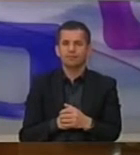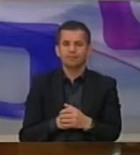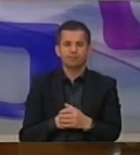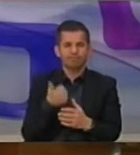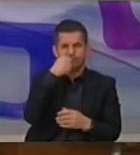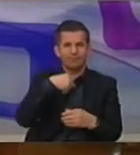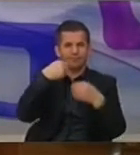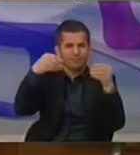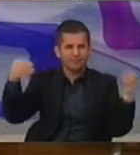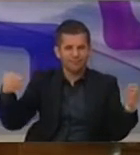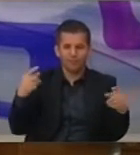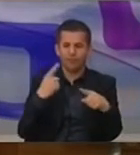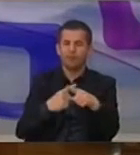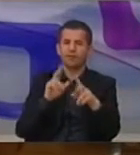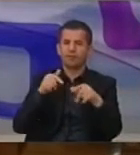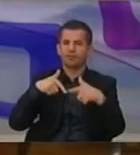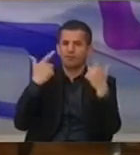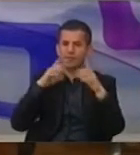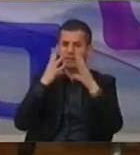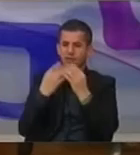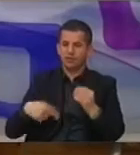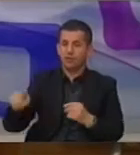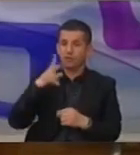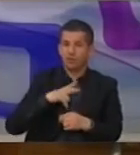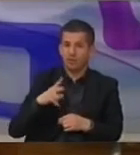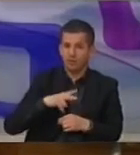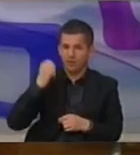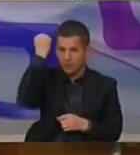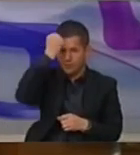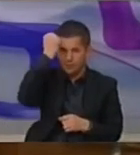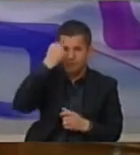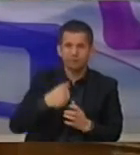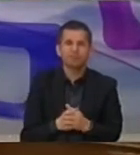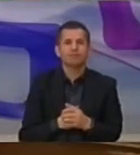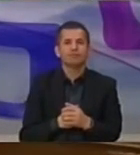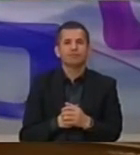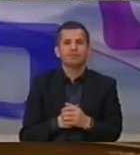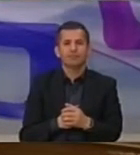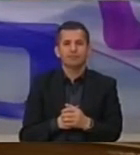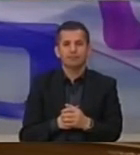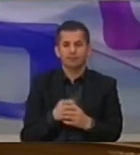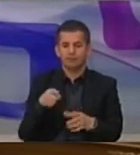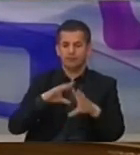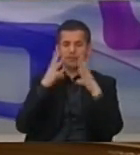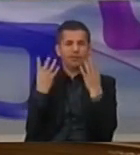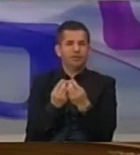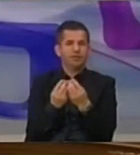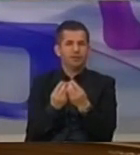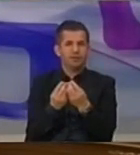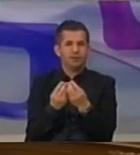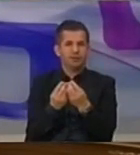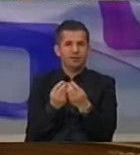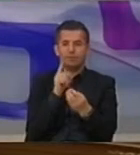konstatuar dhe duke theksuar para qytetarëve të Republikës Kosovës se të gjitha